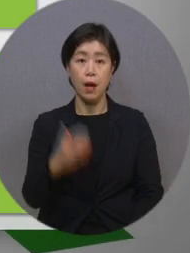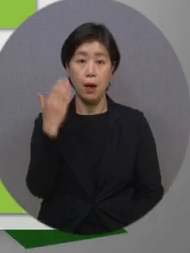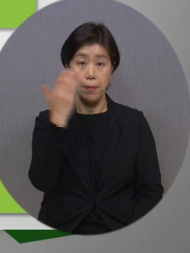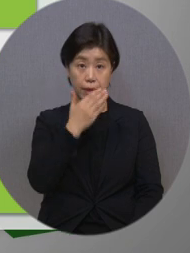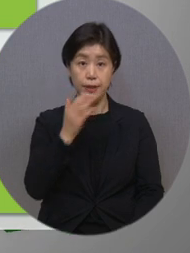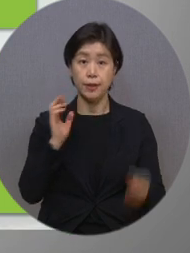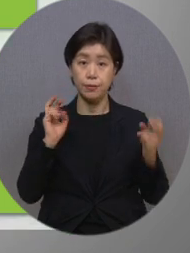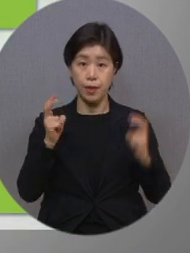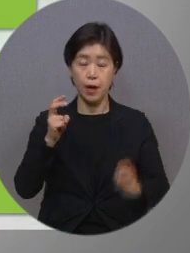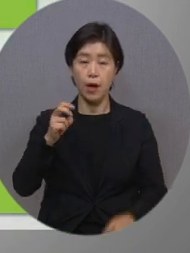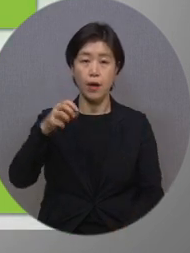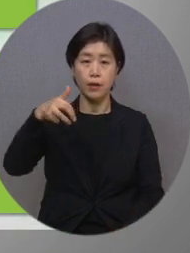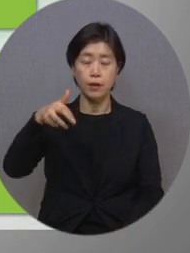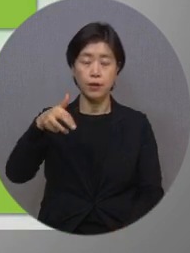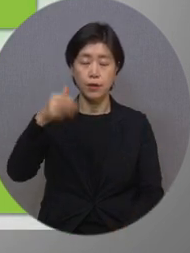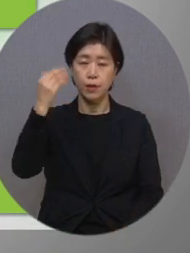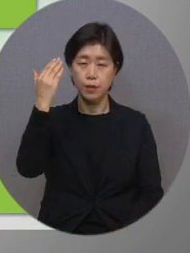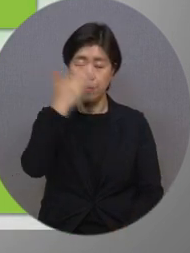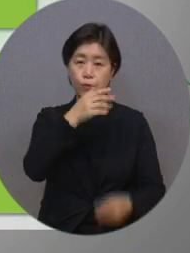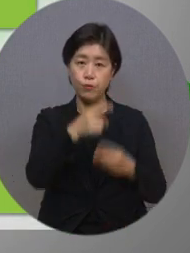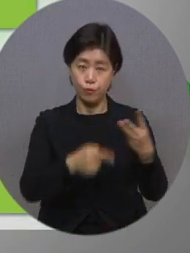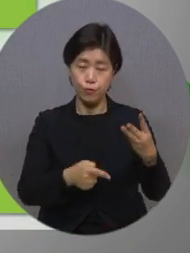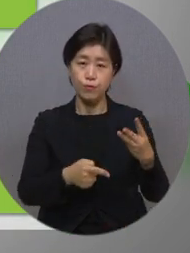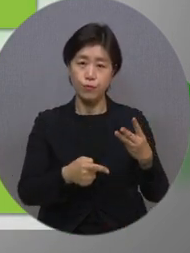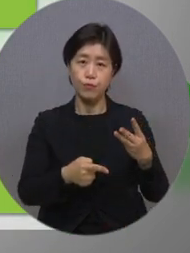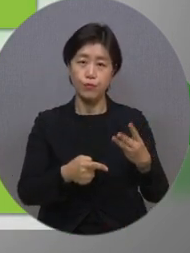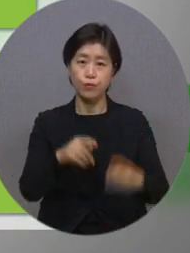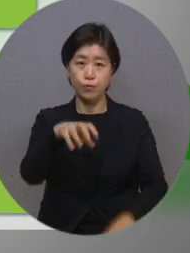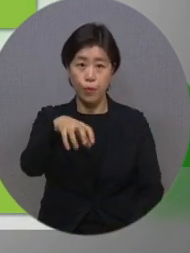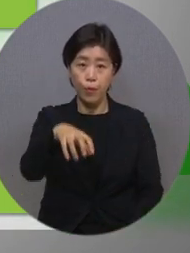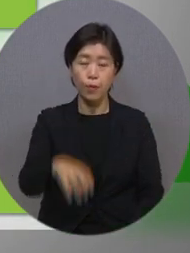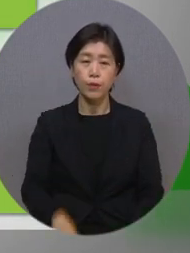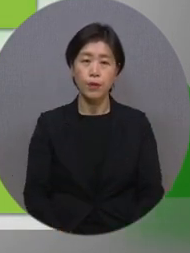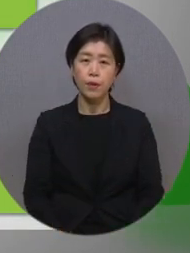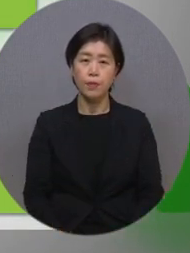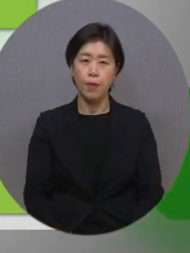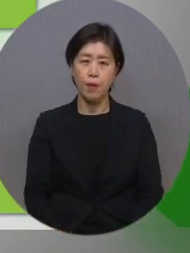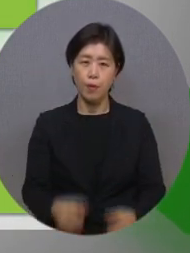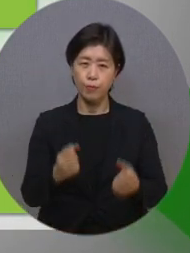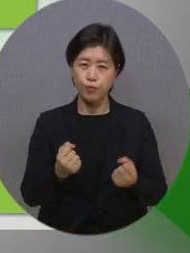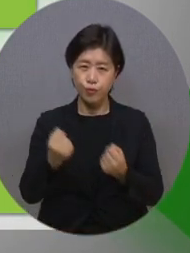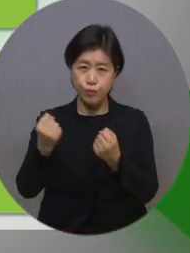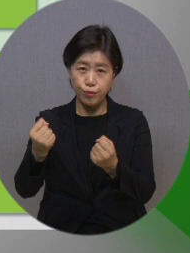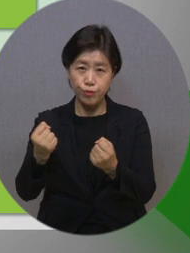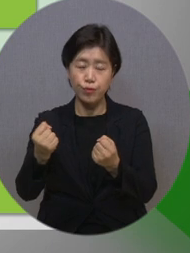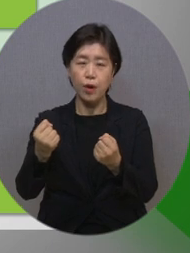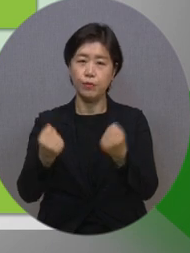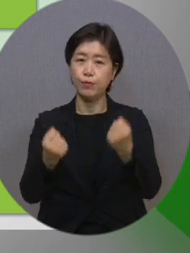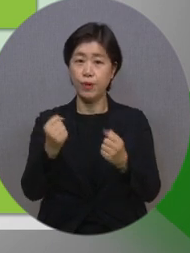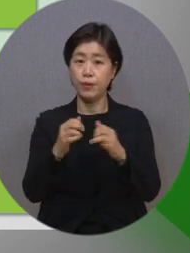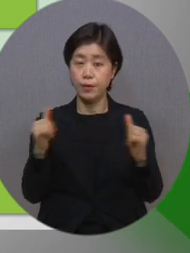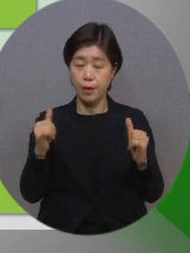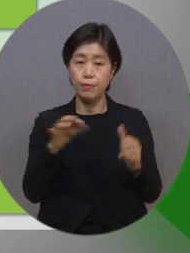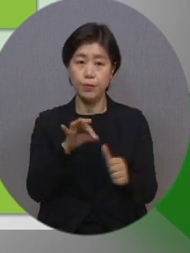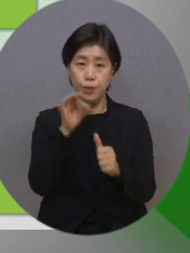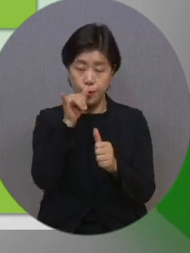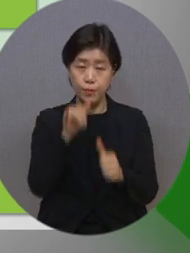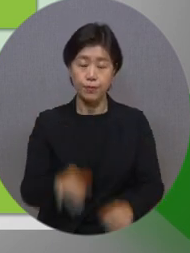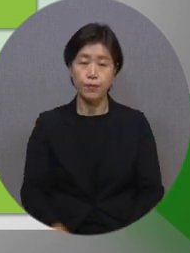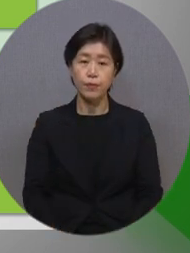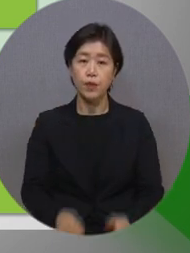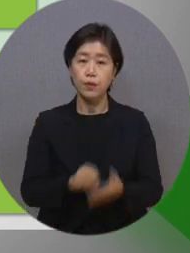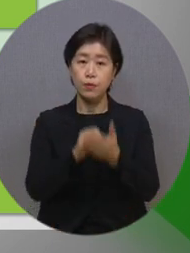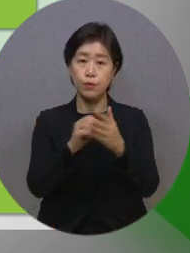주식회사 맑은 기업 청주 지점에서 배송 납품 운전원을 모집합니다. 접수 마감일은 11월